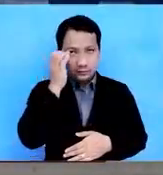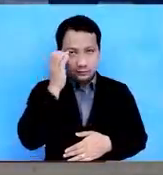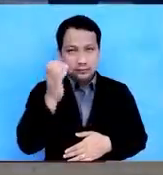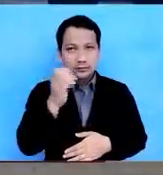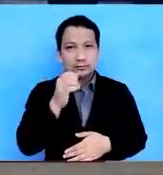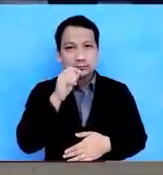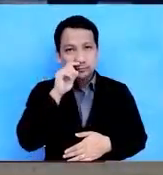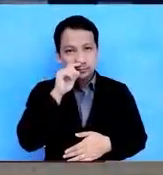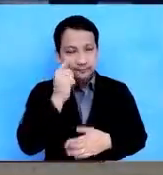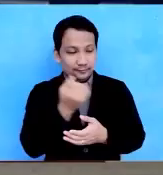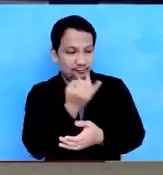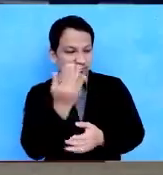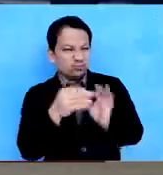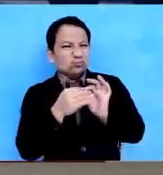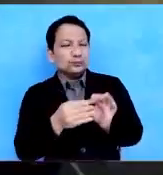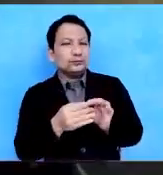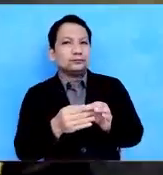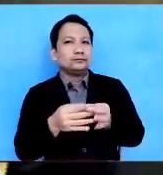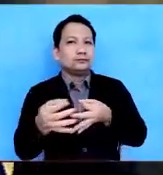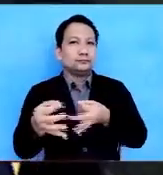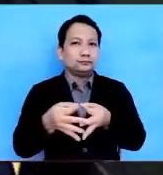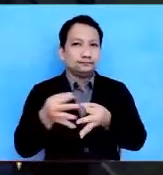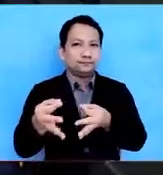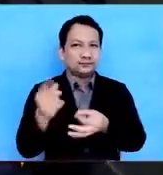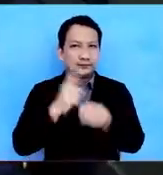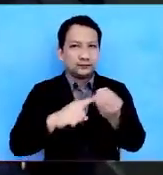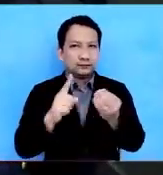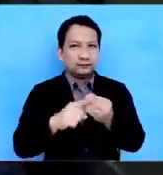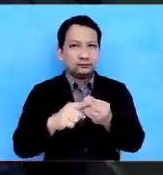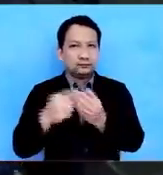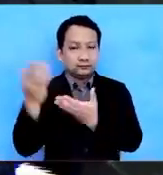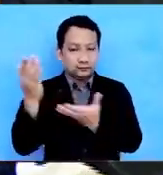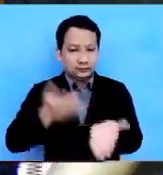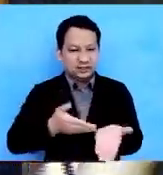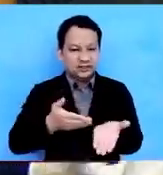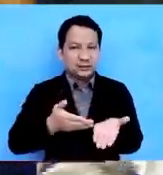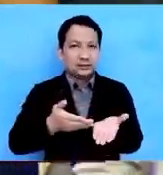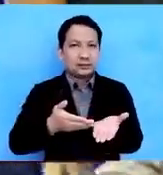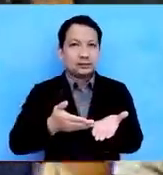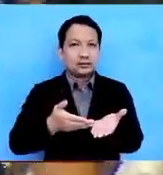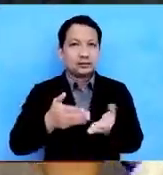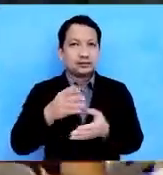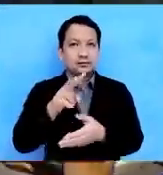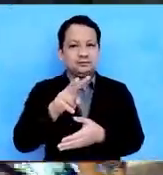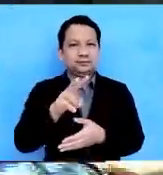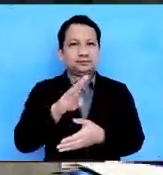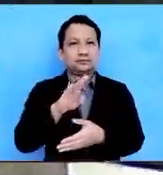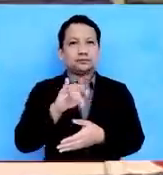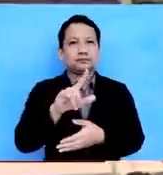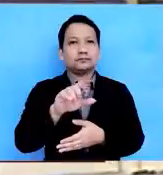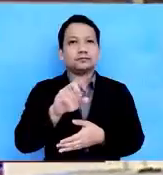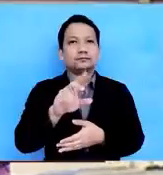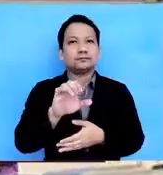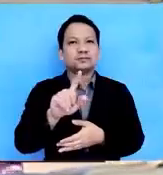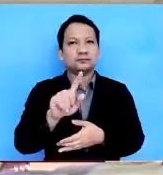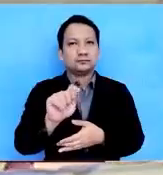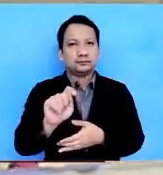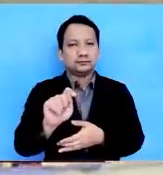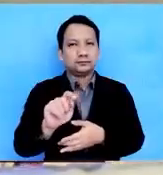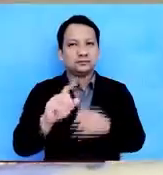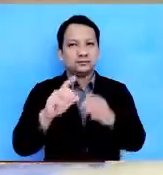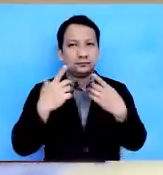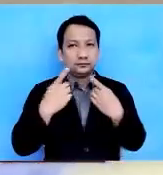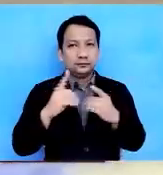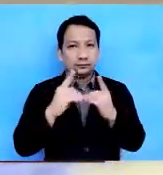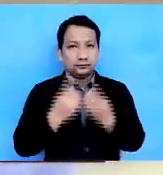Matapos ang ilang beses na urong sulong na usapin sa pagpasok ng bivalent COVID-19 vaccine sa bansa, kinumpirma ng Health Department